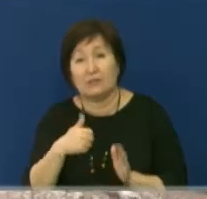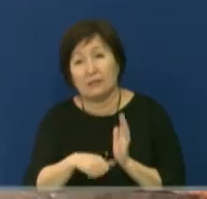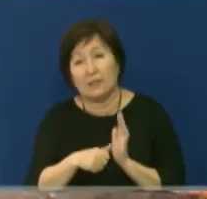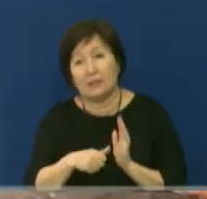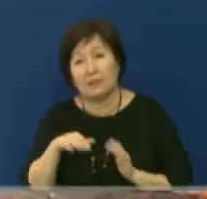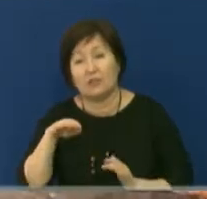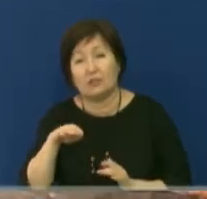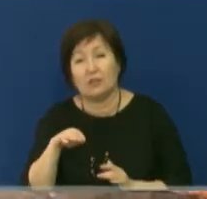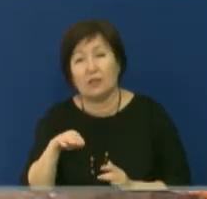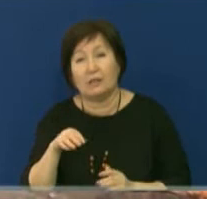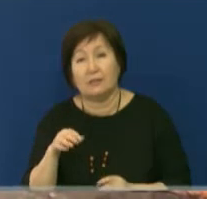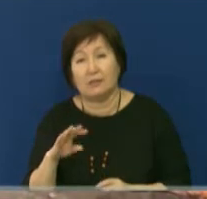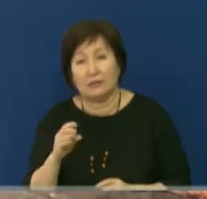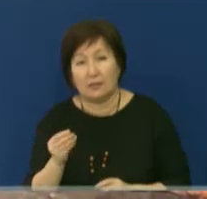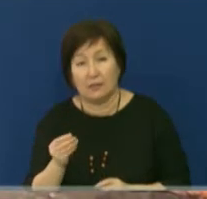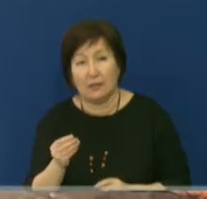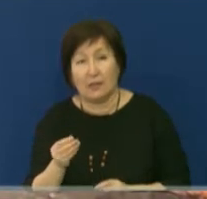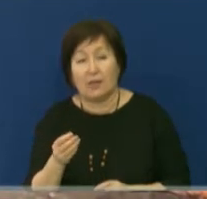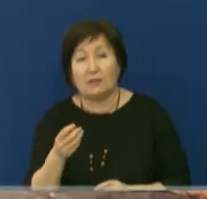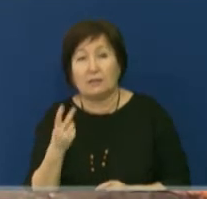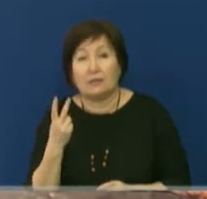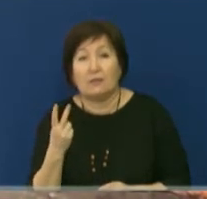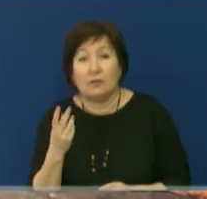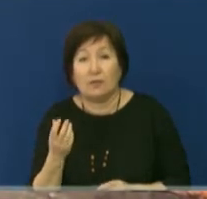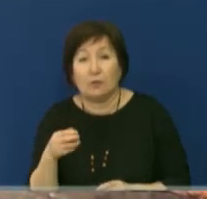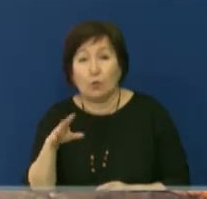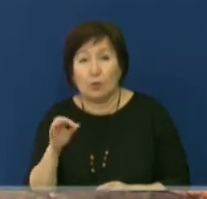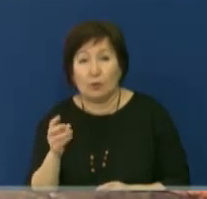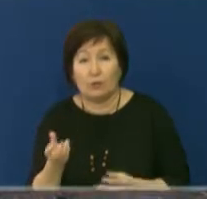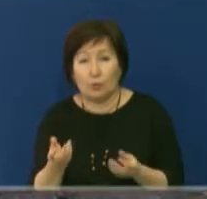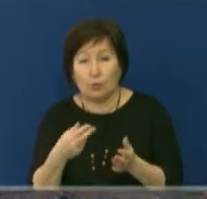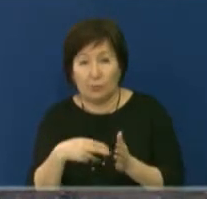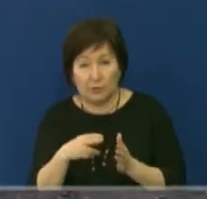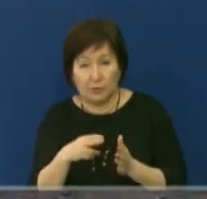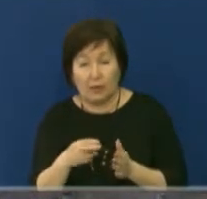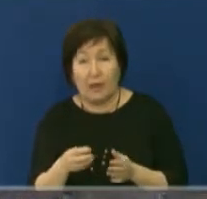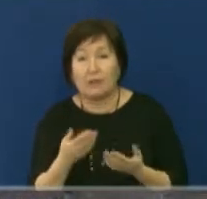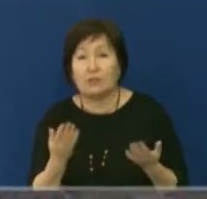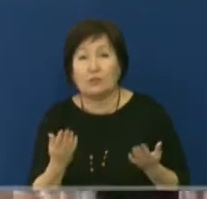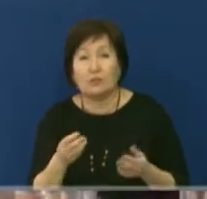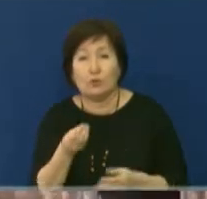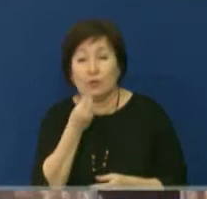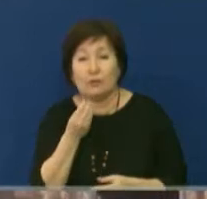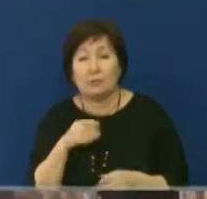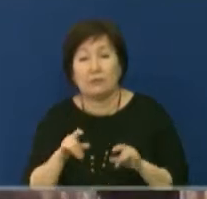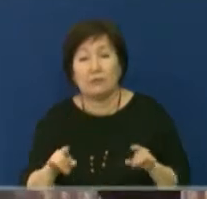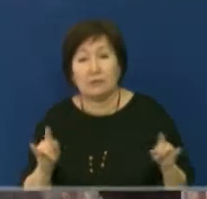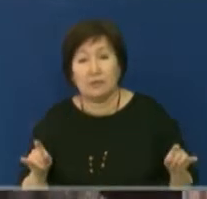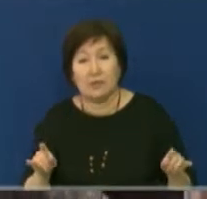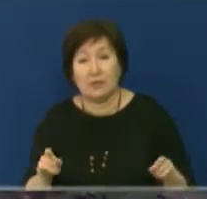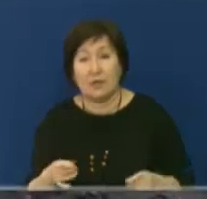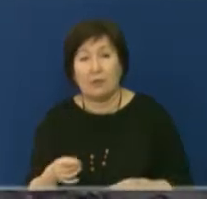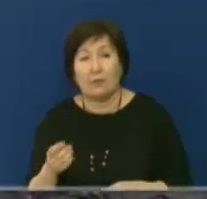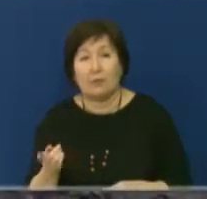стоит 25 тысяч. Если он купит хотя бы 2 тонны угля, чем он будет кормить своих детей? В настоящее время предприниматели отпускают всего по